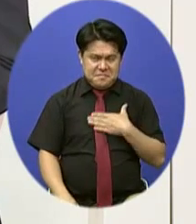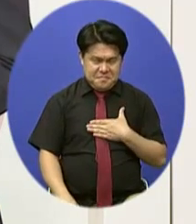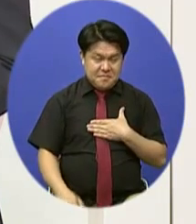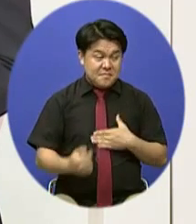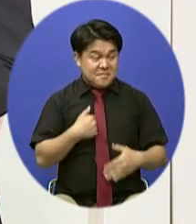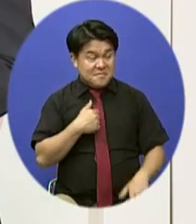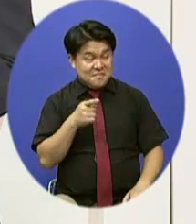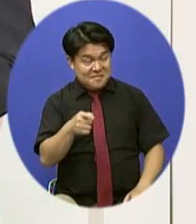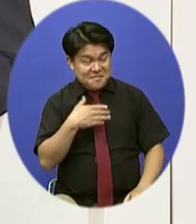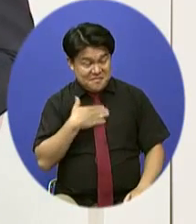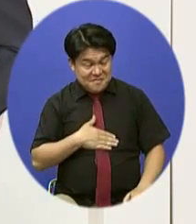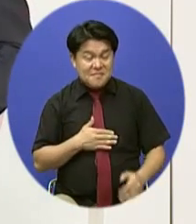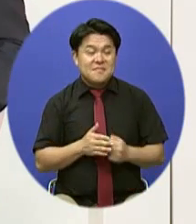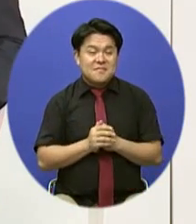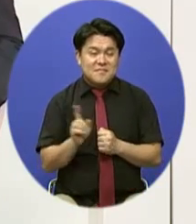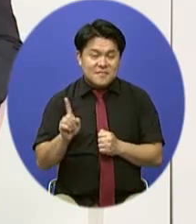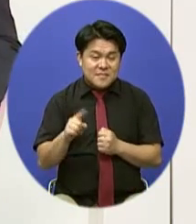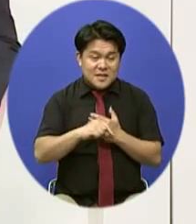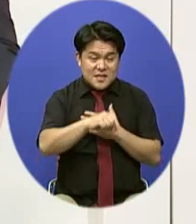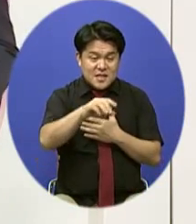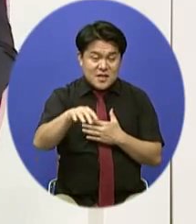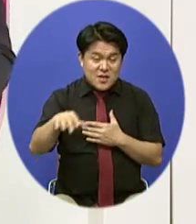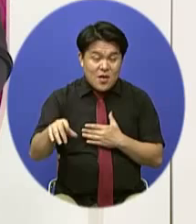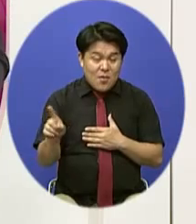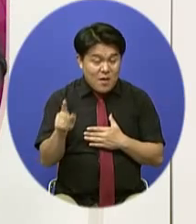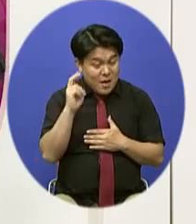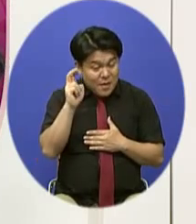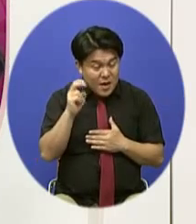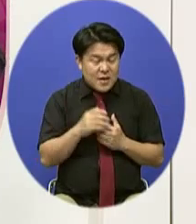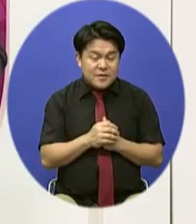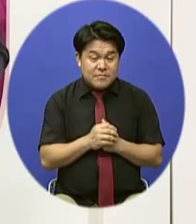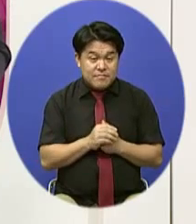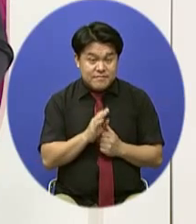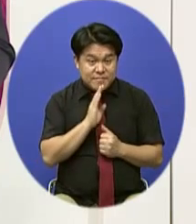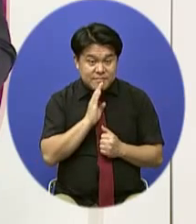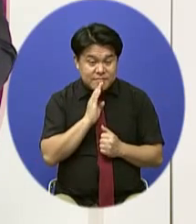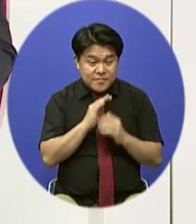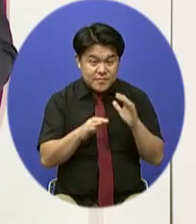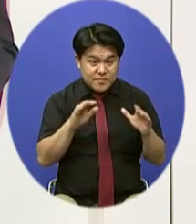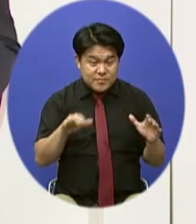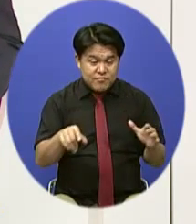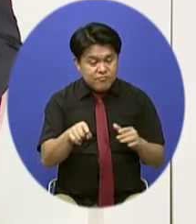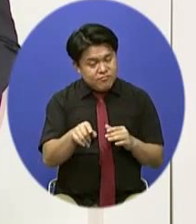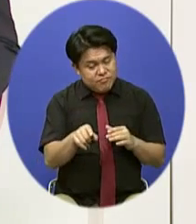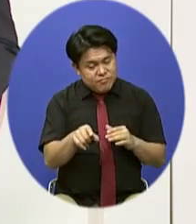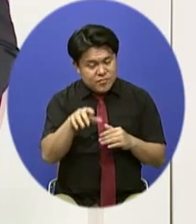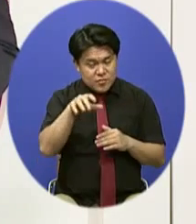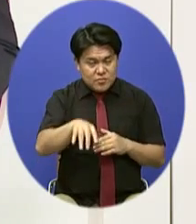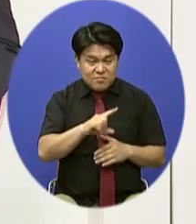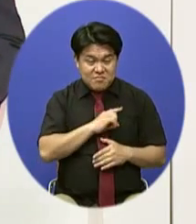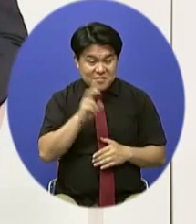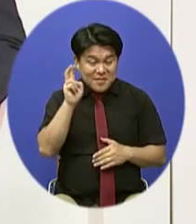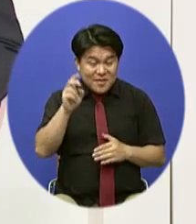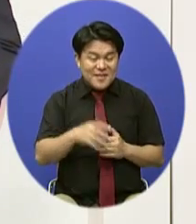저도요. 뭔지 아세요? 그 지역 네. 같아요. 예? 동네 이름, 동네 지역 이름이라 그래요. 맞아요. 그럴까? 이효정 씨.